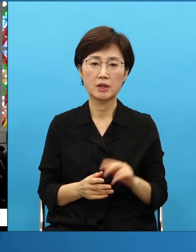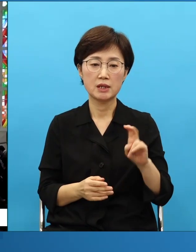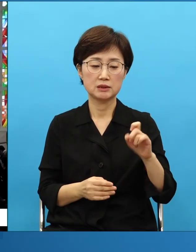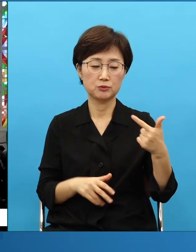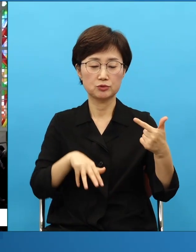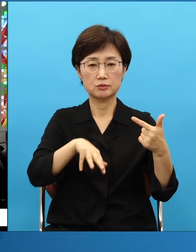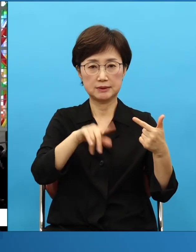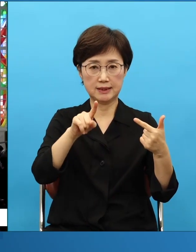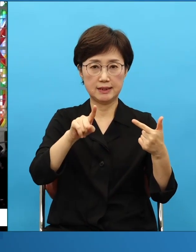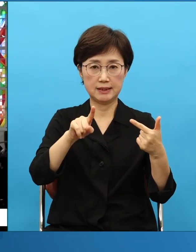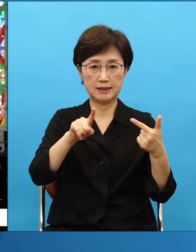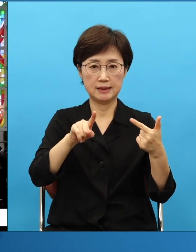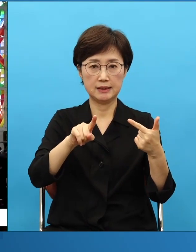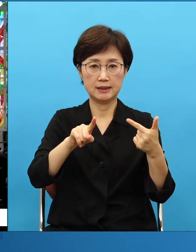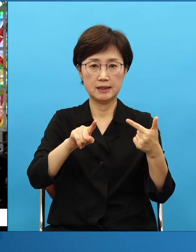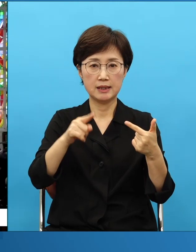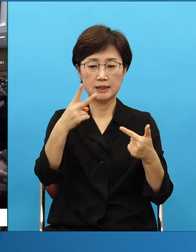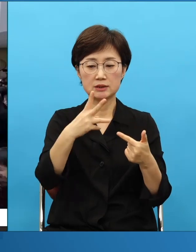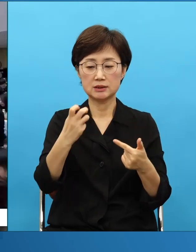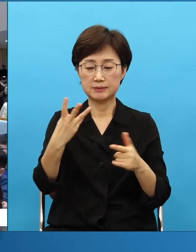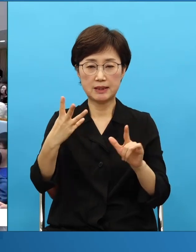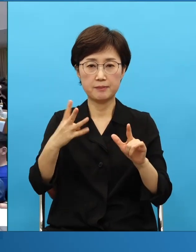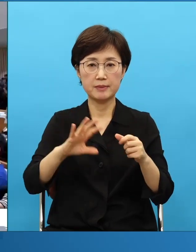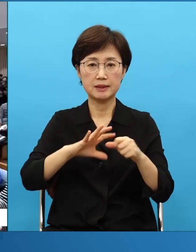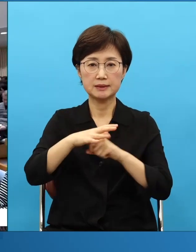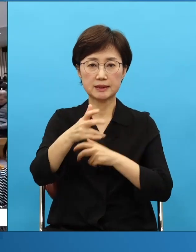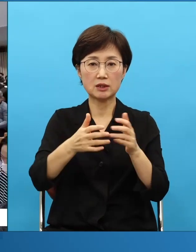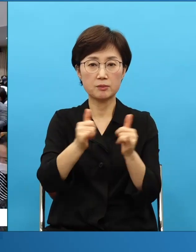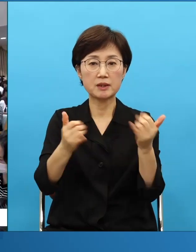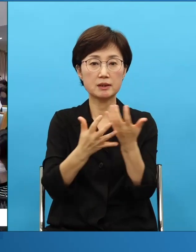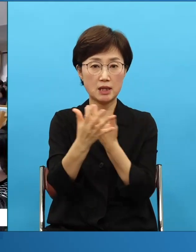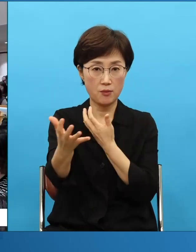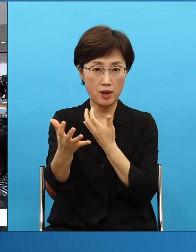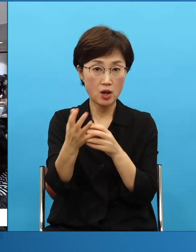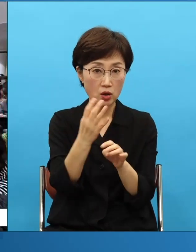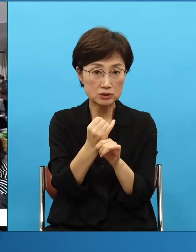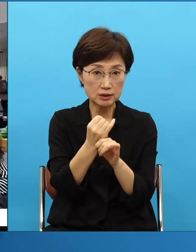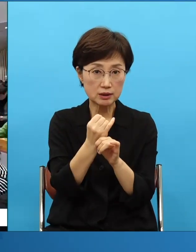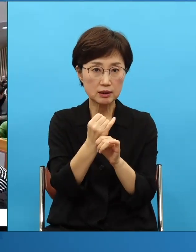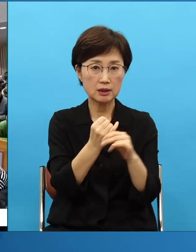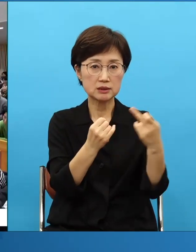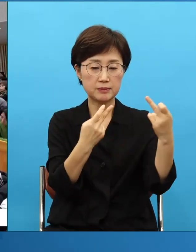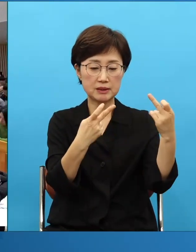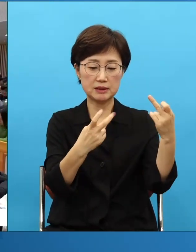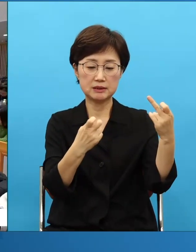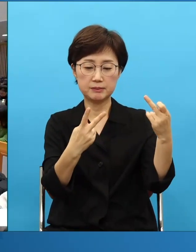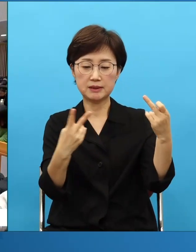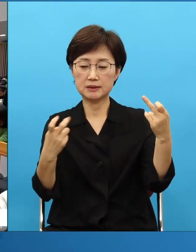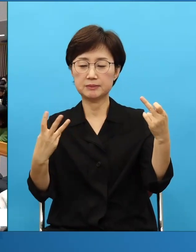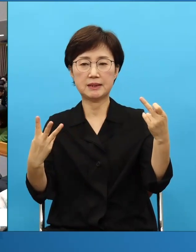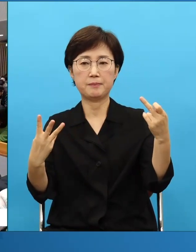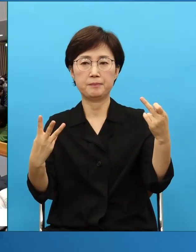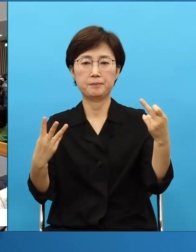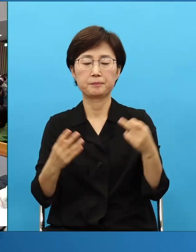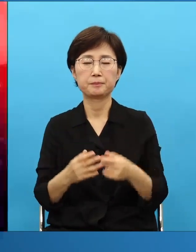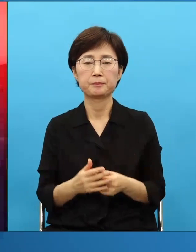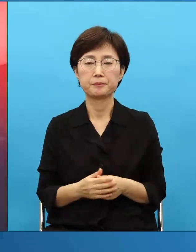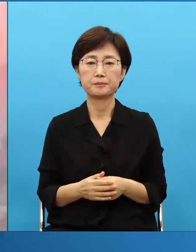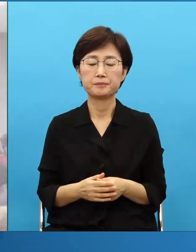제26차 2023 세계 산업인대회가 지난 22일부터 이틀간 대구 하나교회에서 열렸습니다.